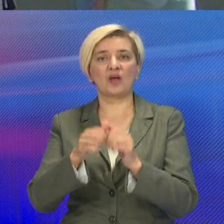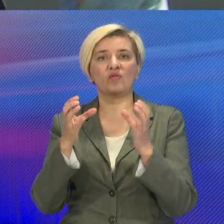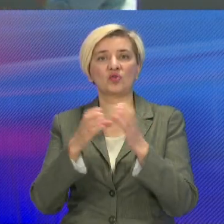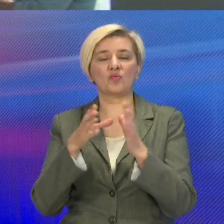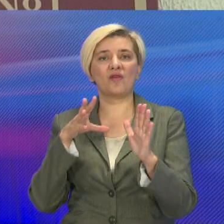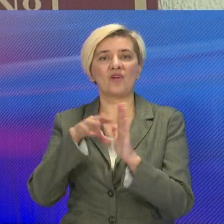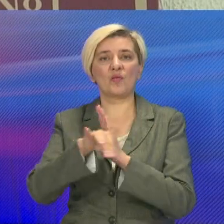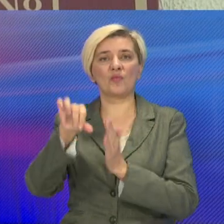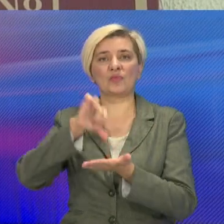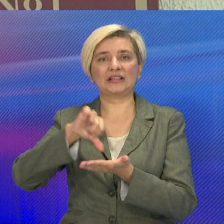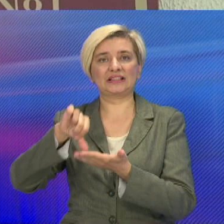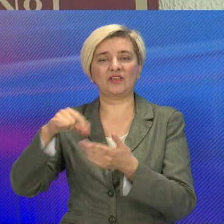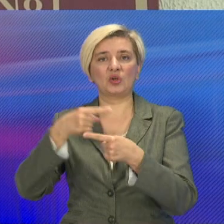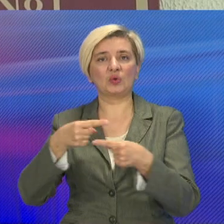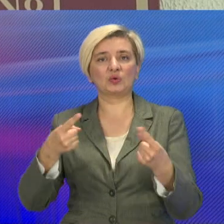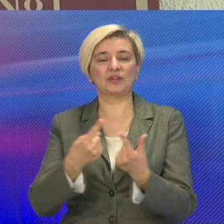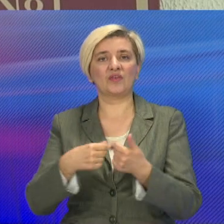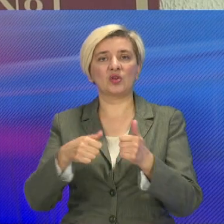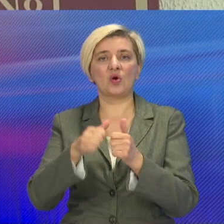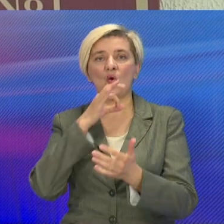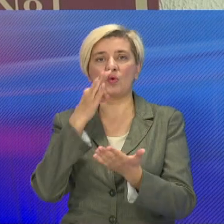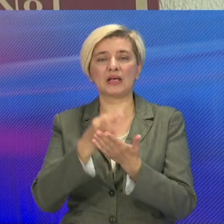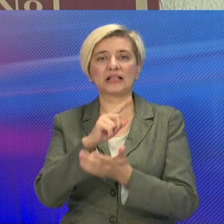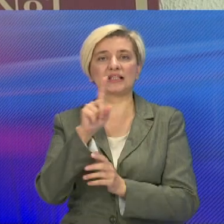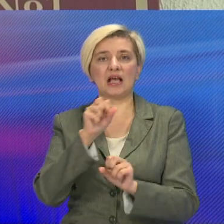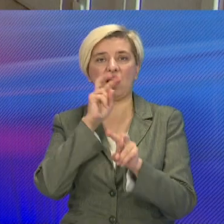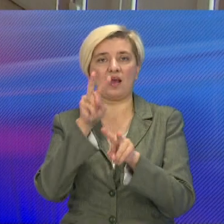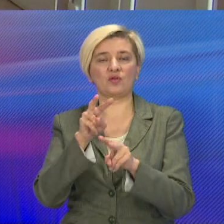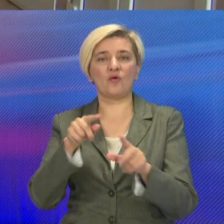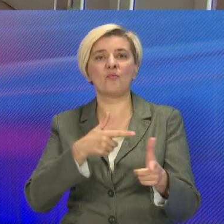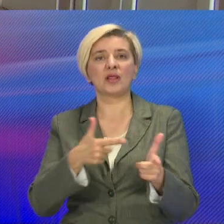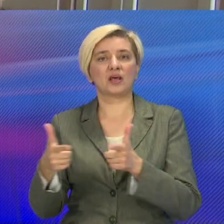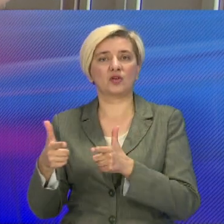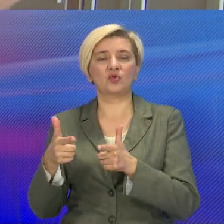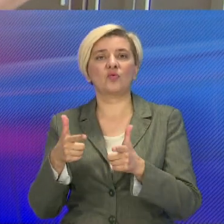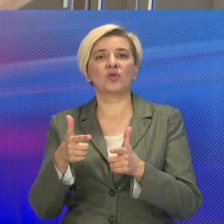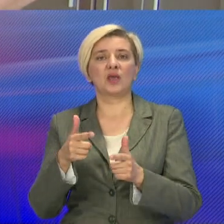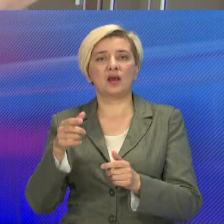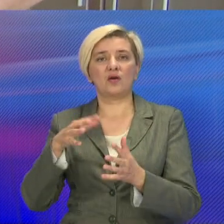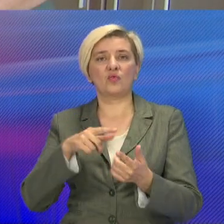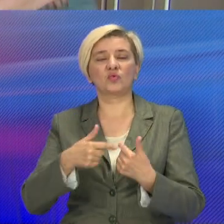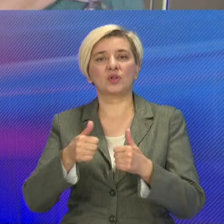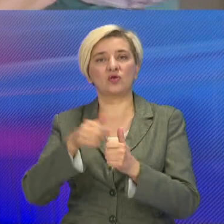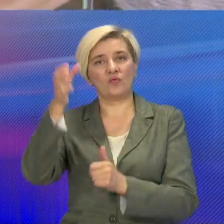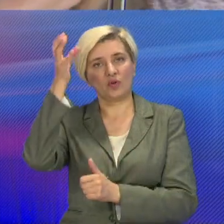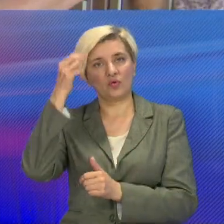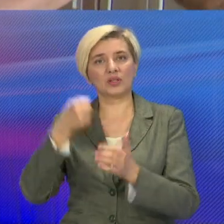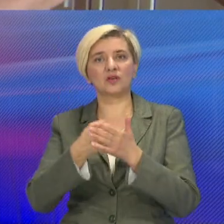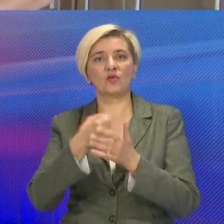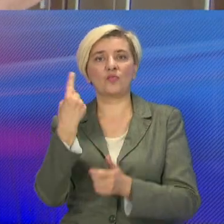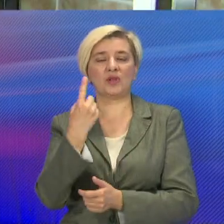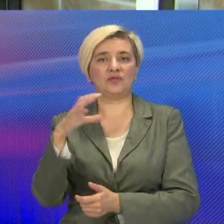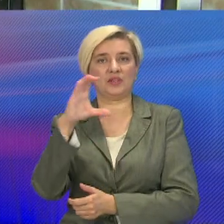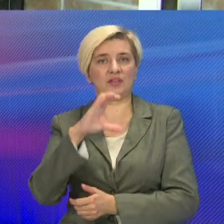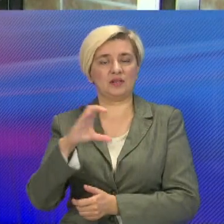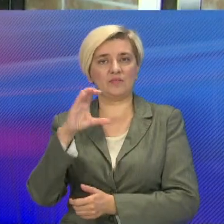уваходят представники разных ведомств, отказных за контроль подрыхтовки установ агульной и средней эдукации до 1 верасня. Гэтым разом